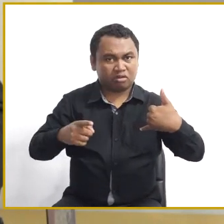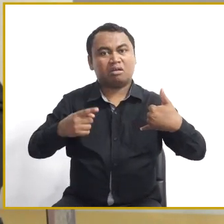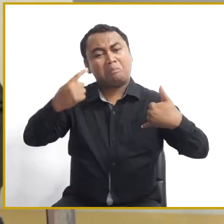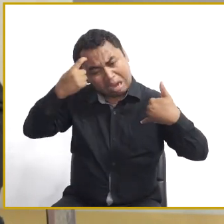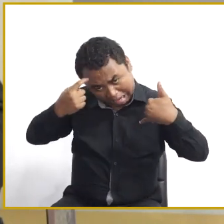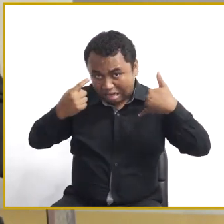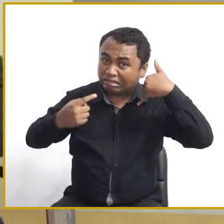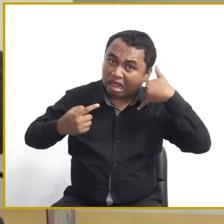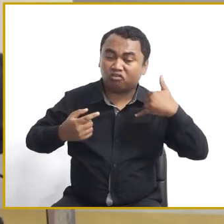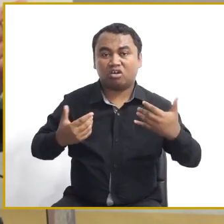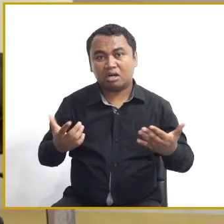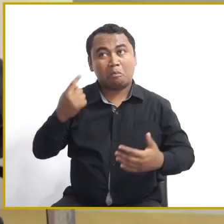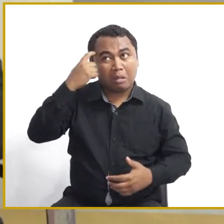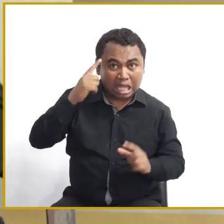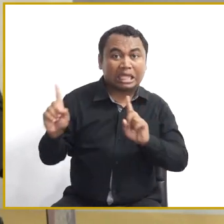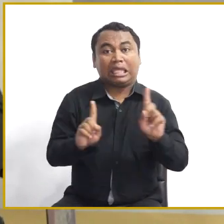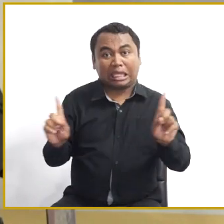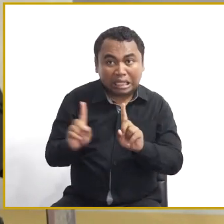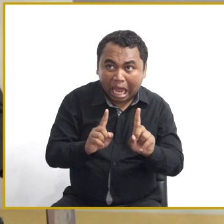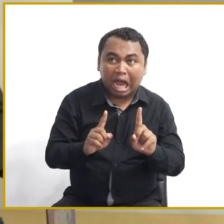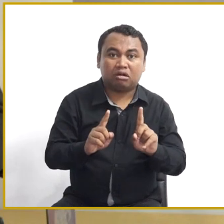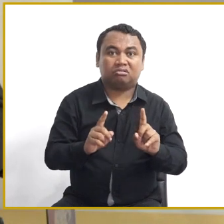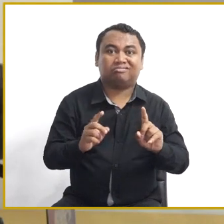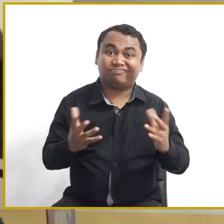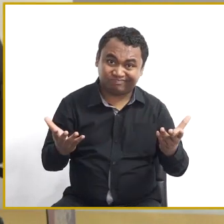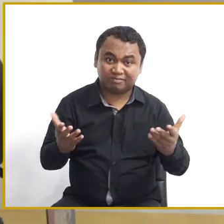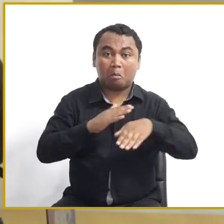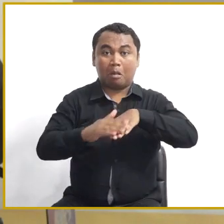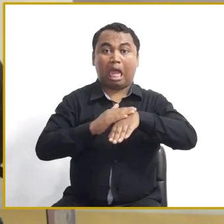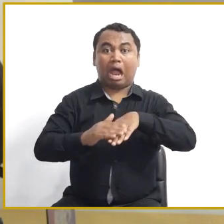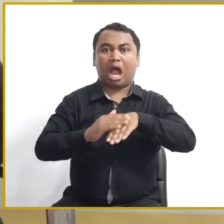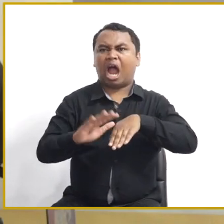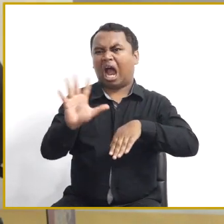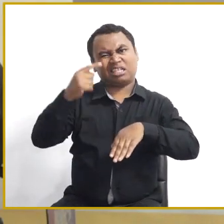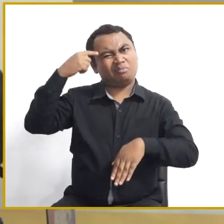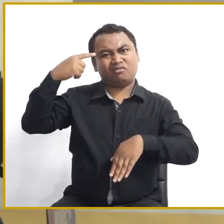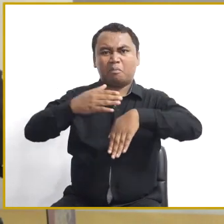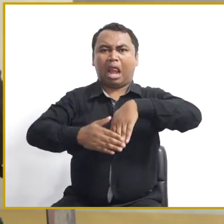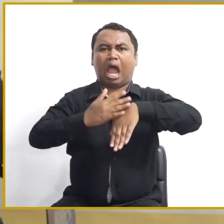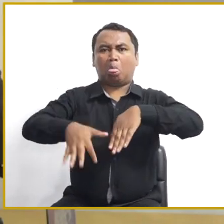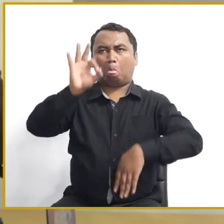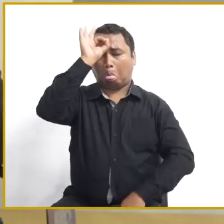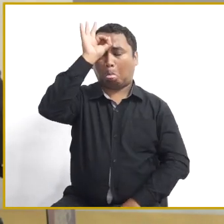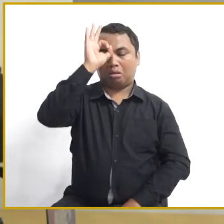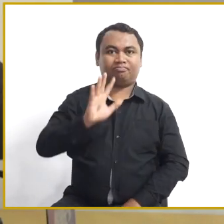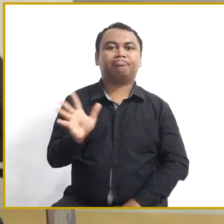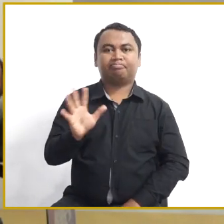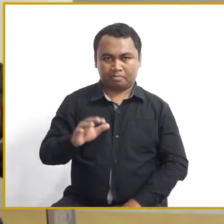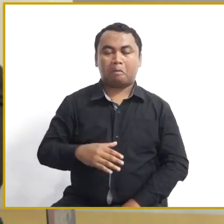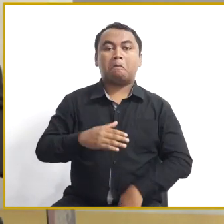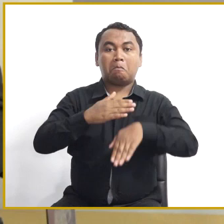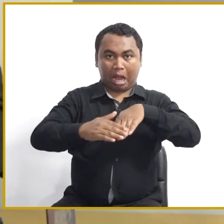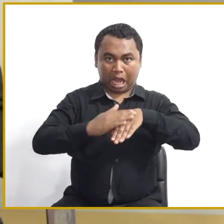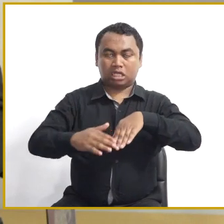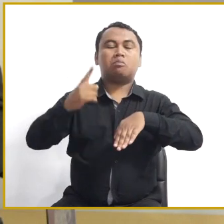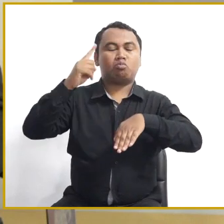any mampiasa ny hira sinsisy ao anatiny io ary ny malagasy aza eritrereto na hoe tsy mahay fa izy mora